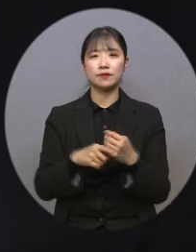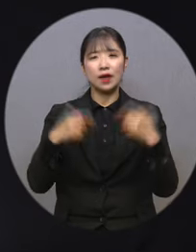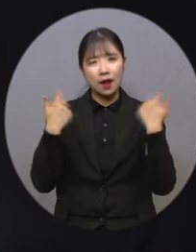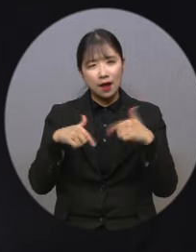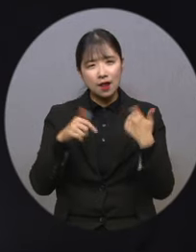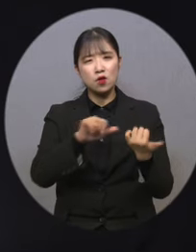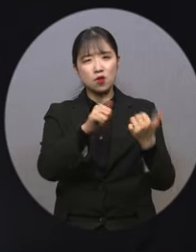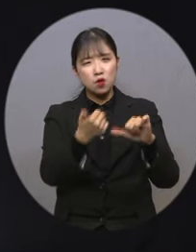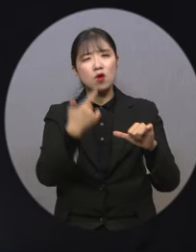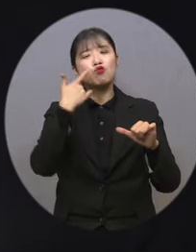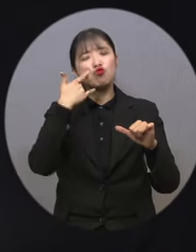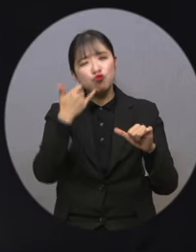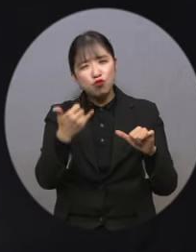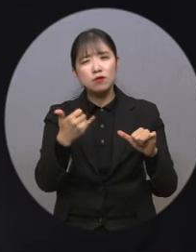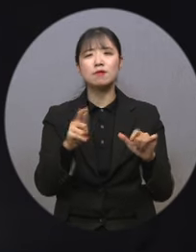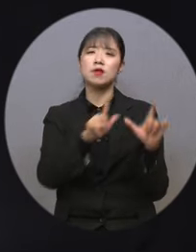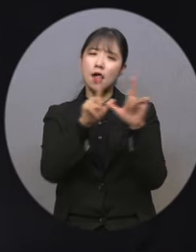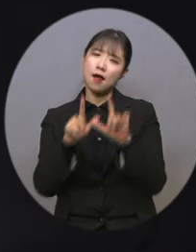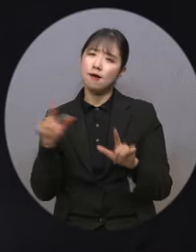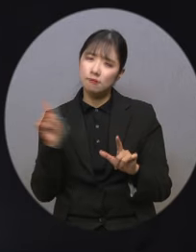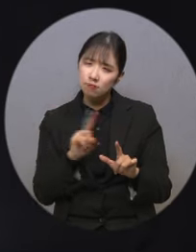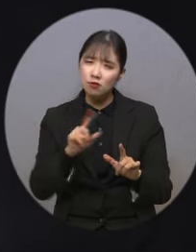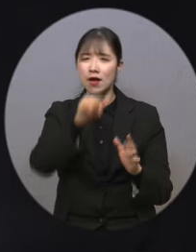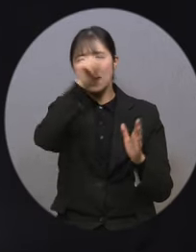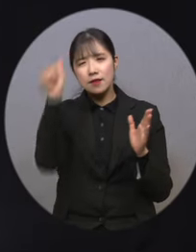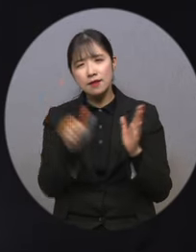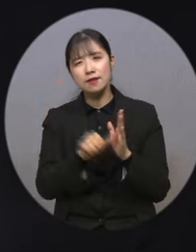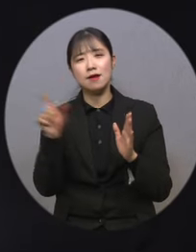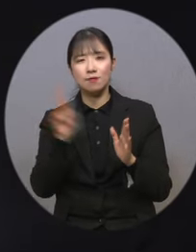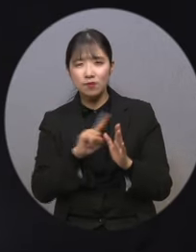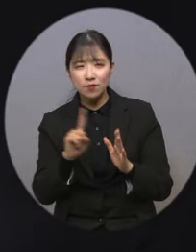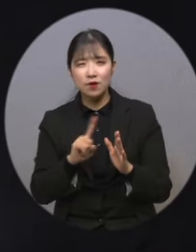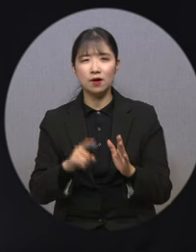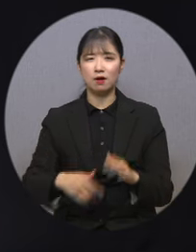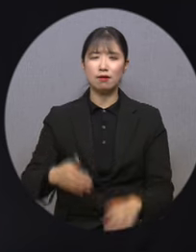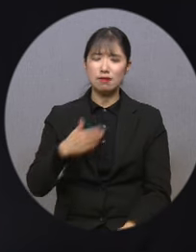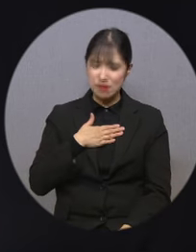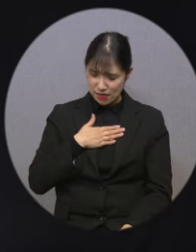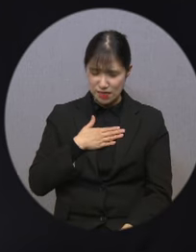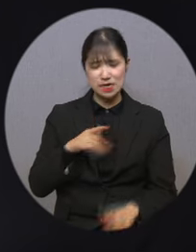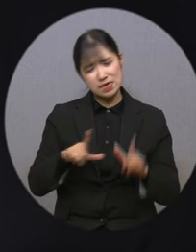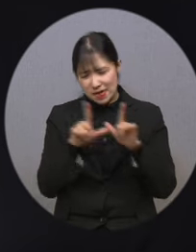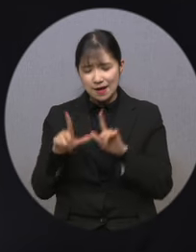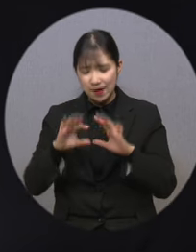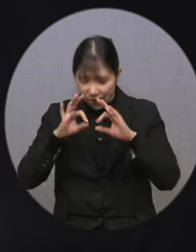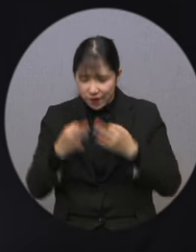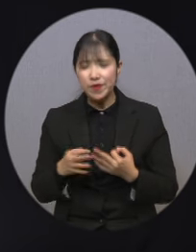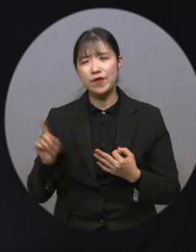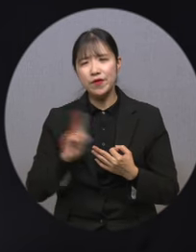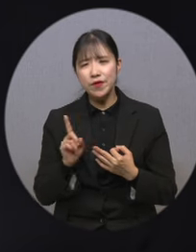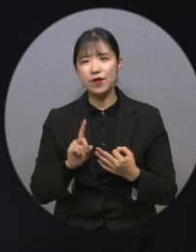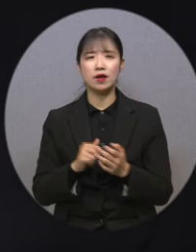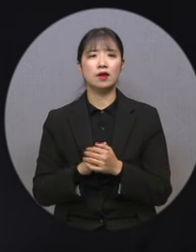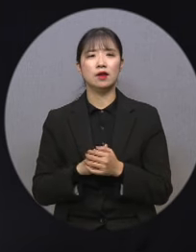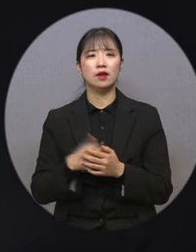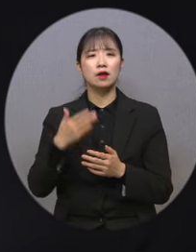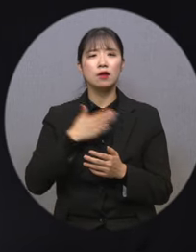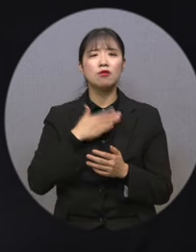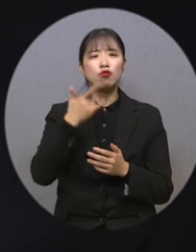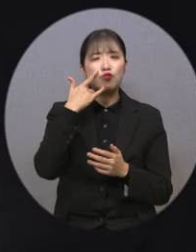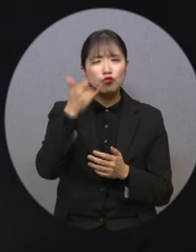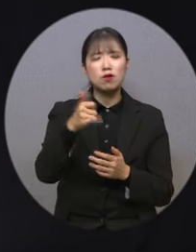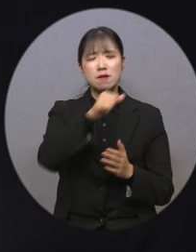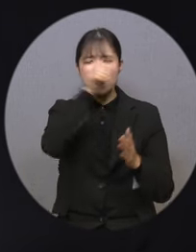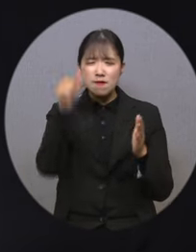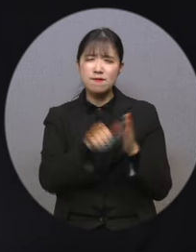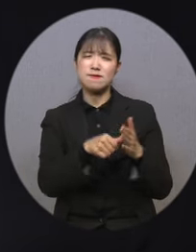항상 돌아가신 부모님이 어떻게 살았다. 그러니까 내가 이렇게 방탕하게 살면 되냐. 우리 어머니는 모시적삼 하나 가지고